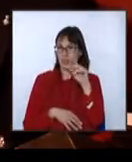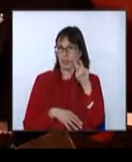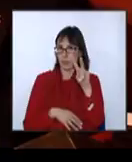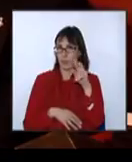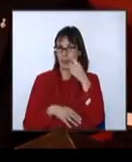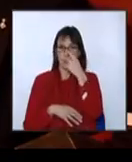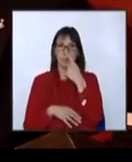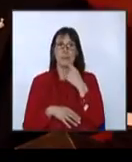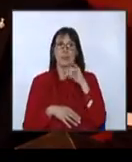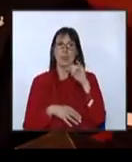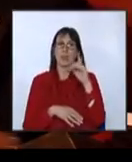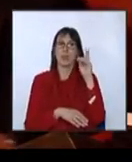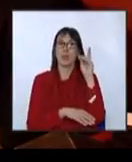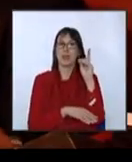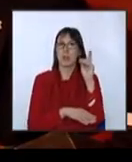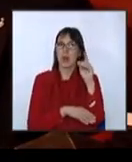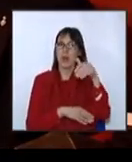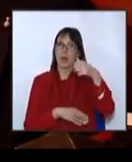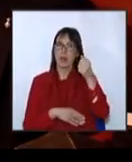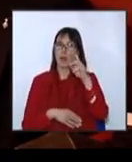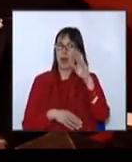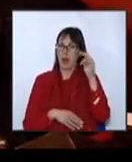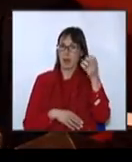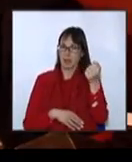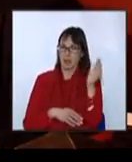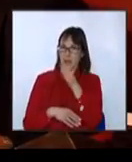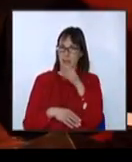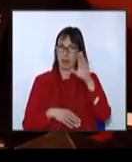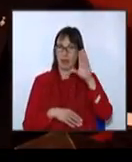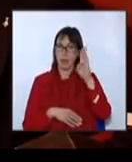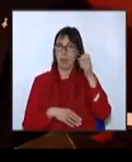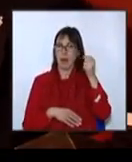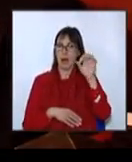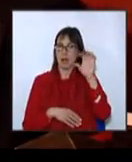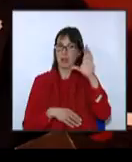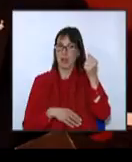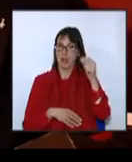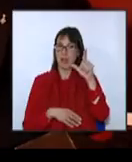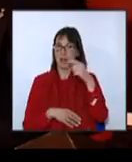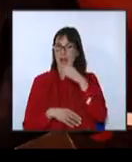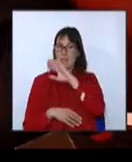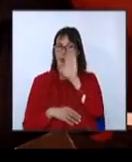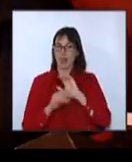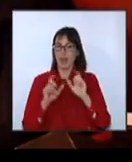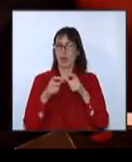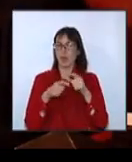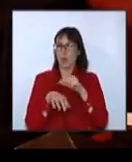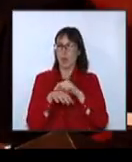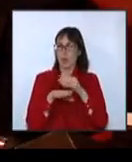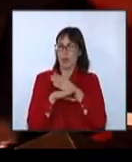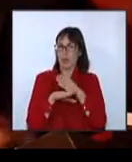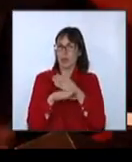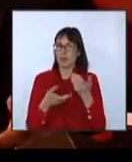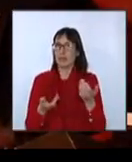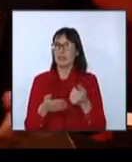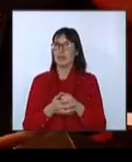havia la diputada Marta Pascal, vam entendre que era més aviat una reunió de partit, no? Llavors, clar, si per exemple